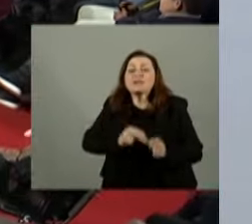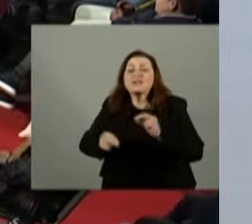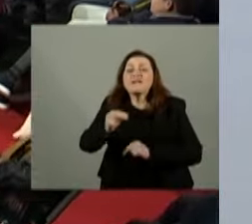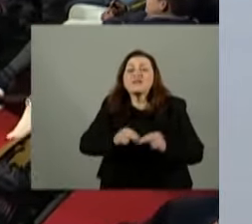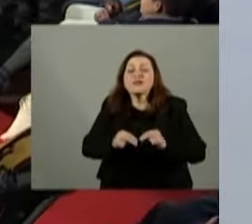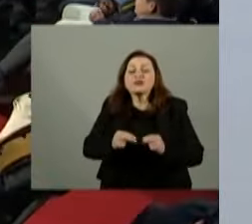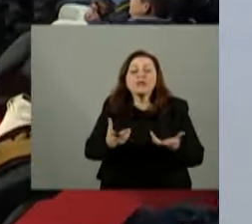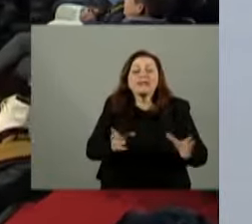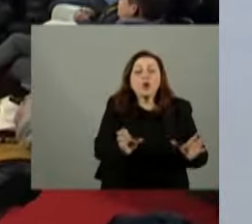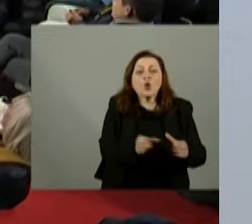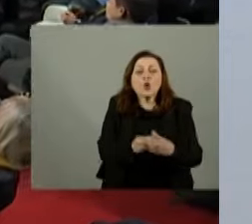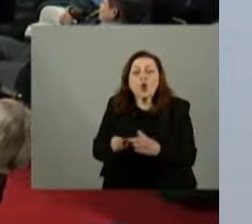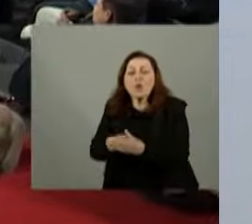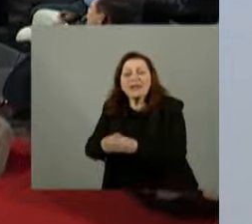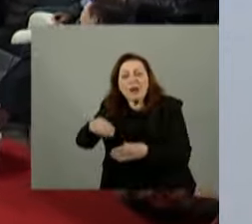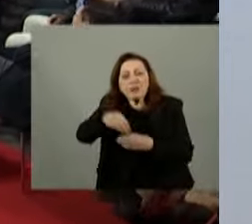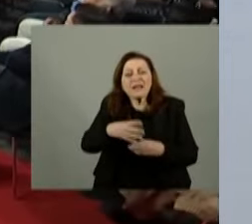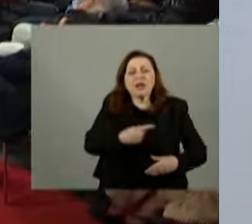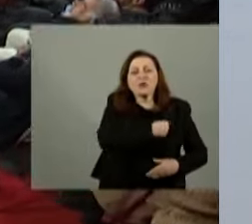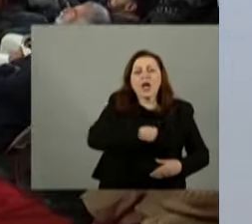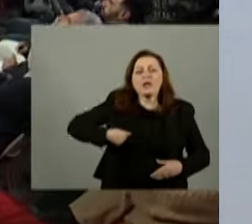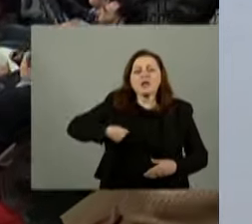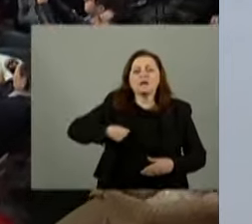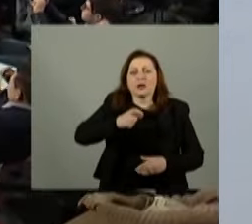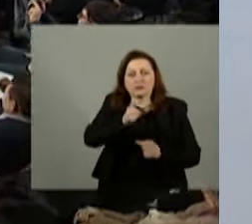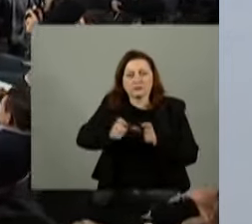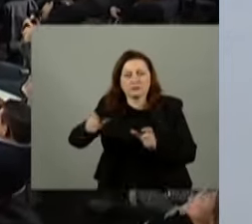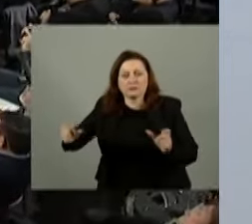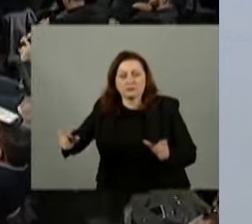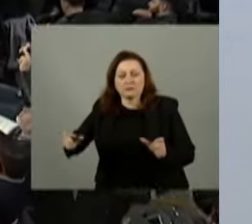μεθοδεύσεις εναντίον μου. Πώς τα σχολιάζετε όλα αυτά?